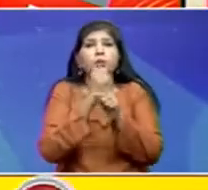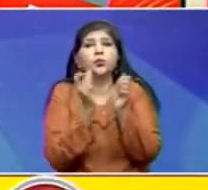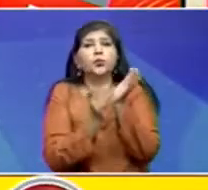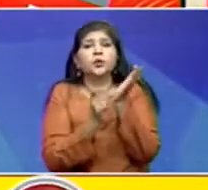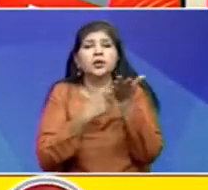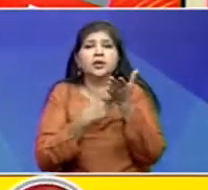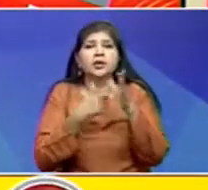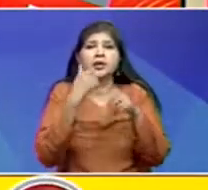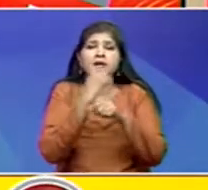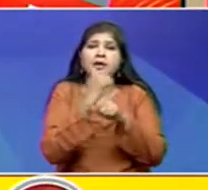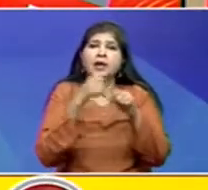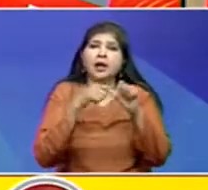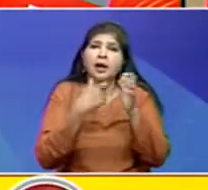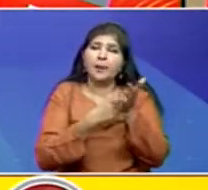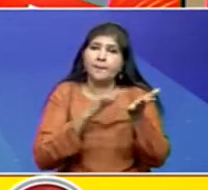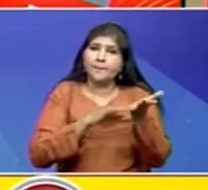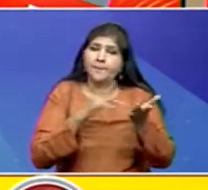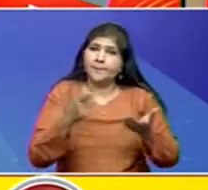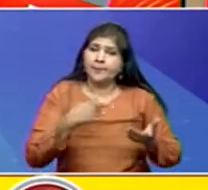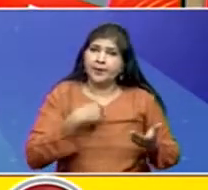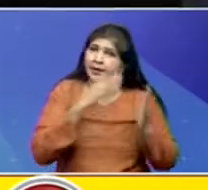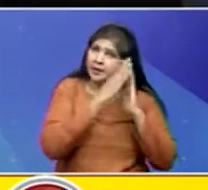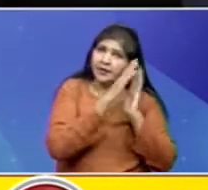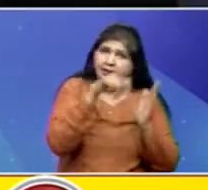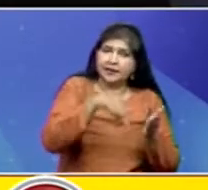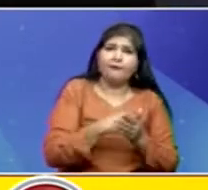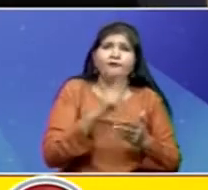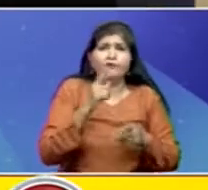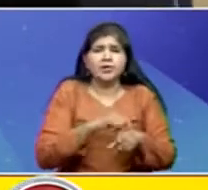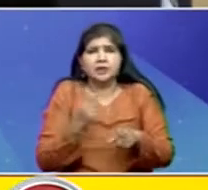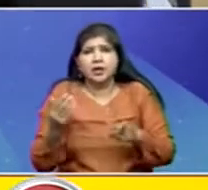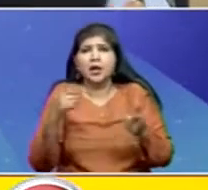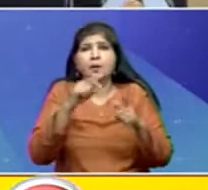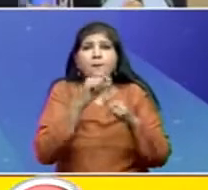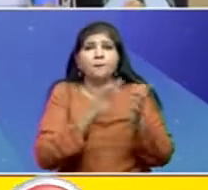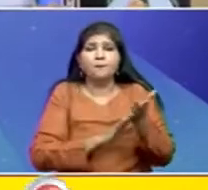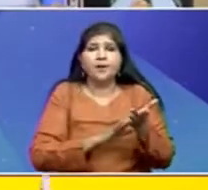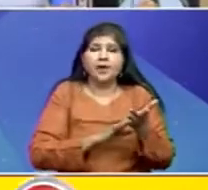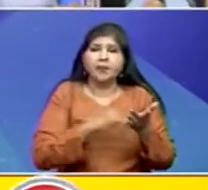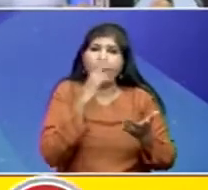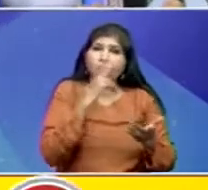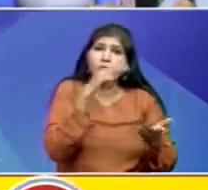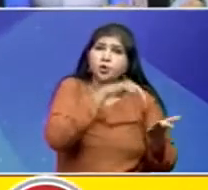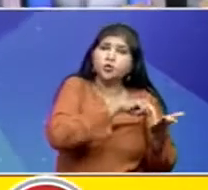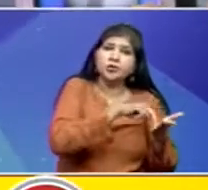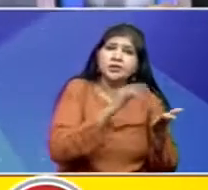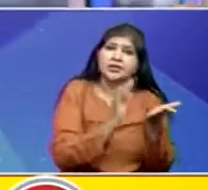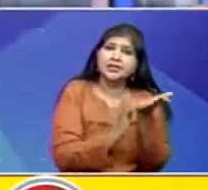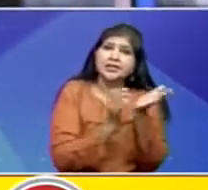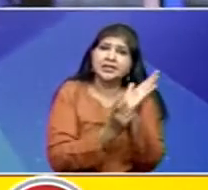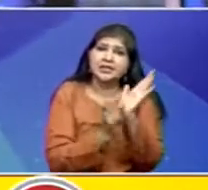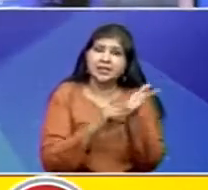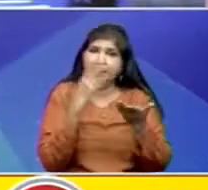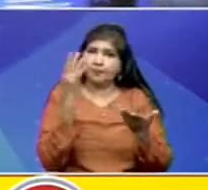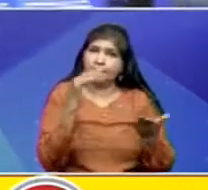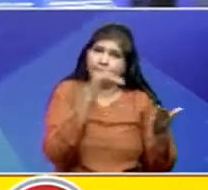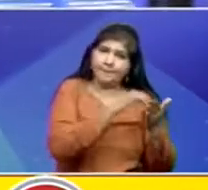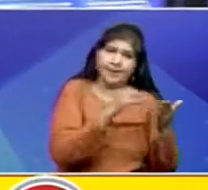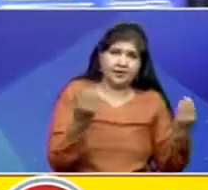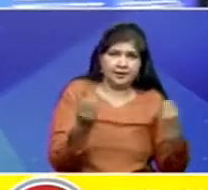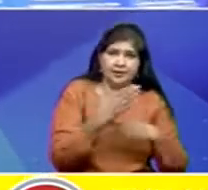हैं अग पहला मोका मिलते ही वो प्रधान मंत्री संगरहाले देखाए हैं